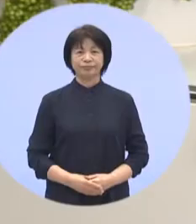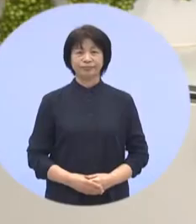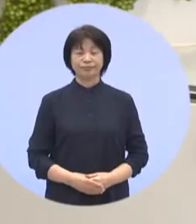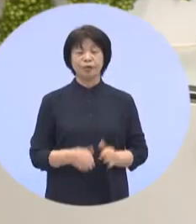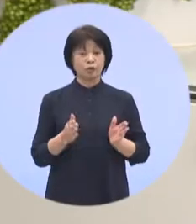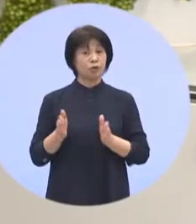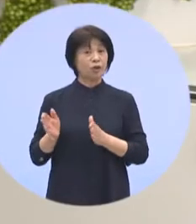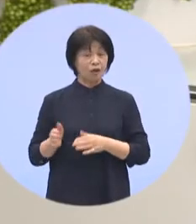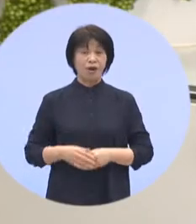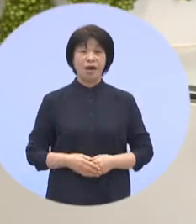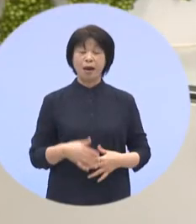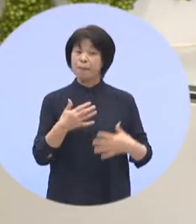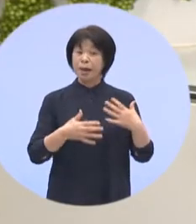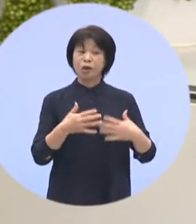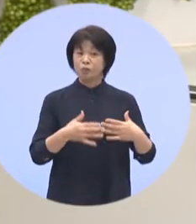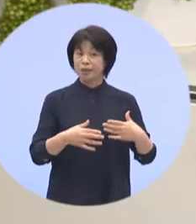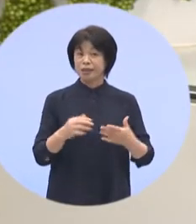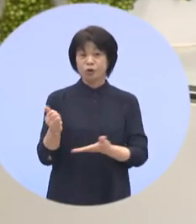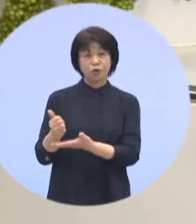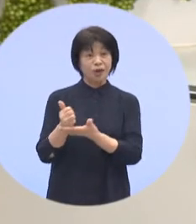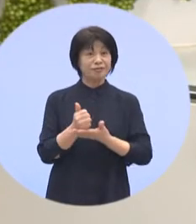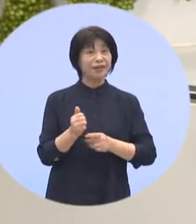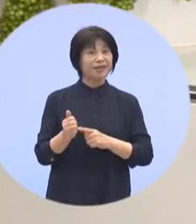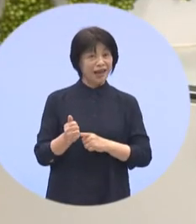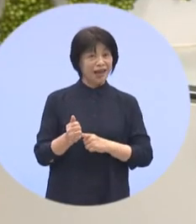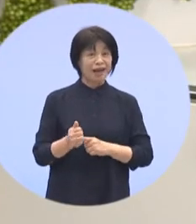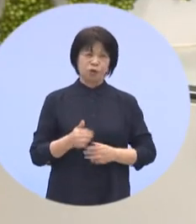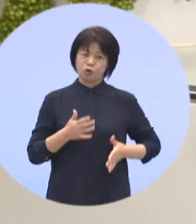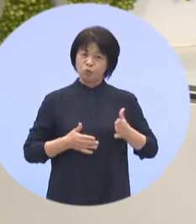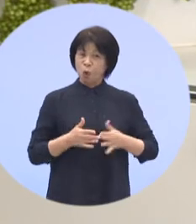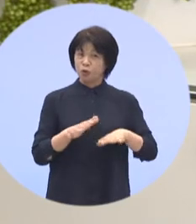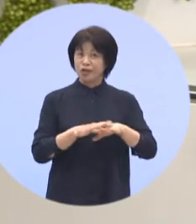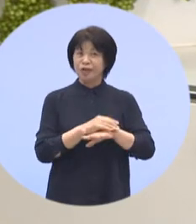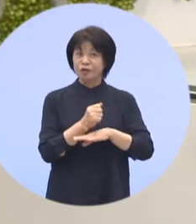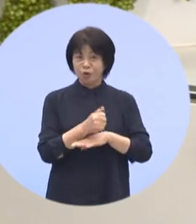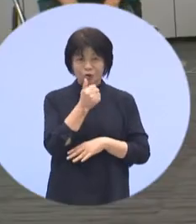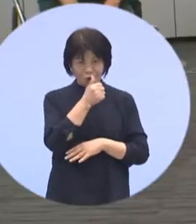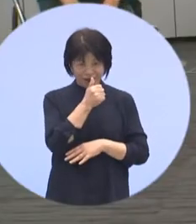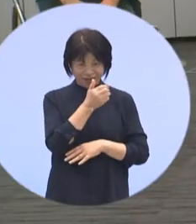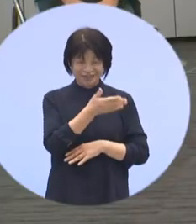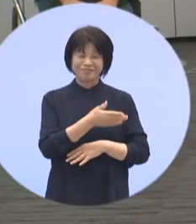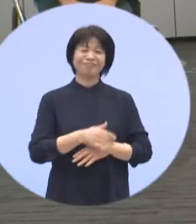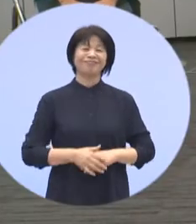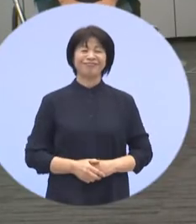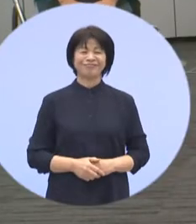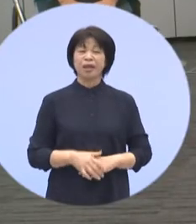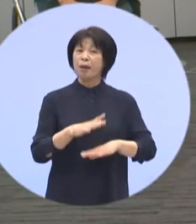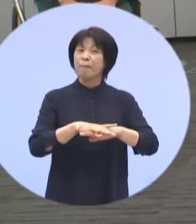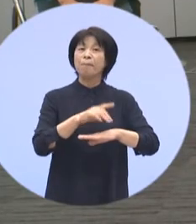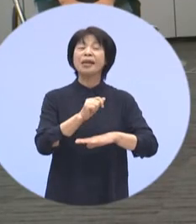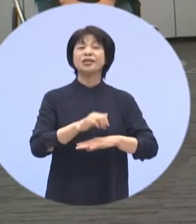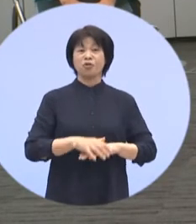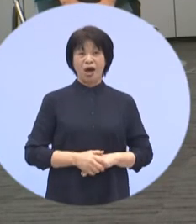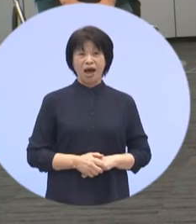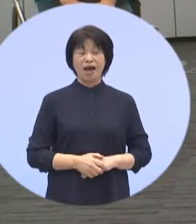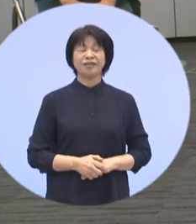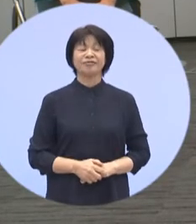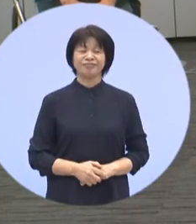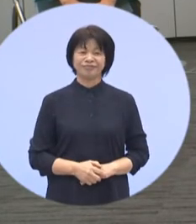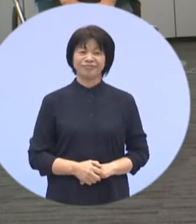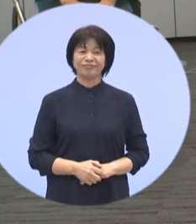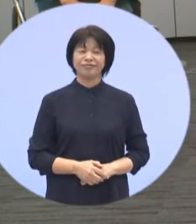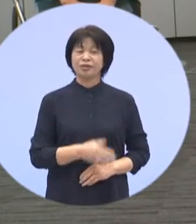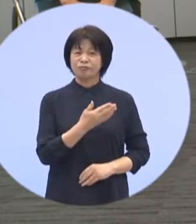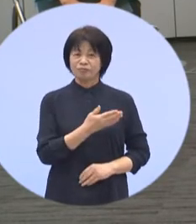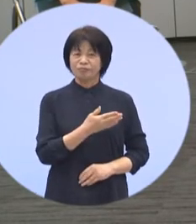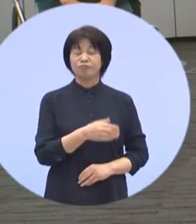それでは番組に出演してくれたスポーツ選手の紹介です。まずは B3 リーグに所属するプ